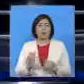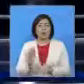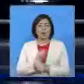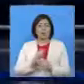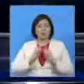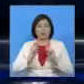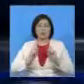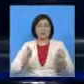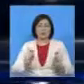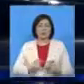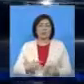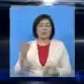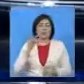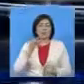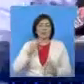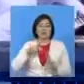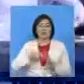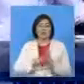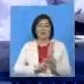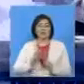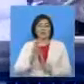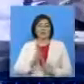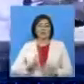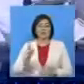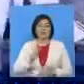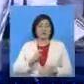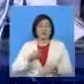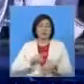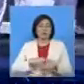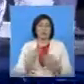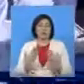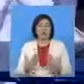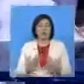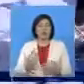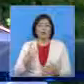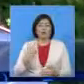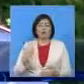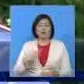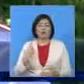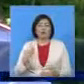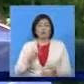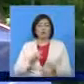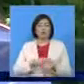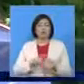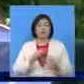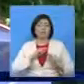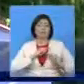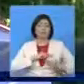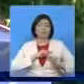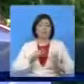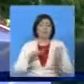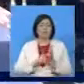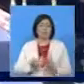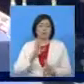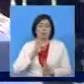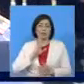етілді. Тарихы тереңнен басталатын Хромтау аудандық ішкі істер органында бүгінде 131 полиция қызмет етеді. Жетеуі әйел